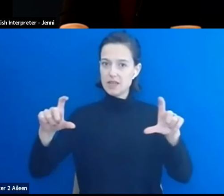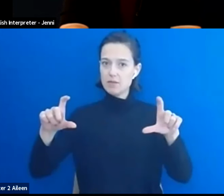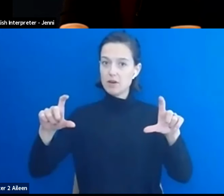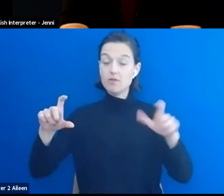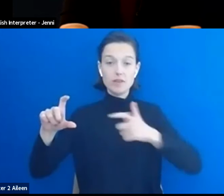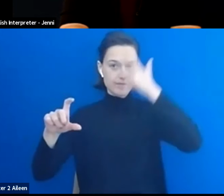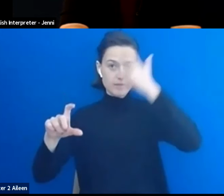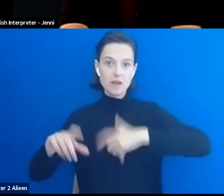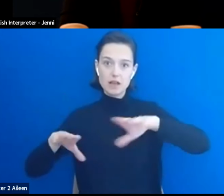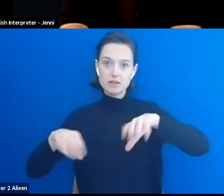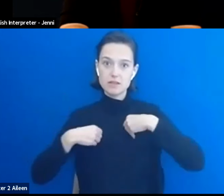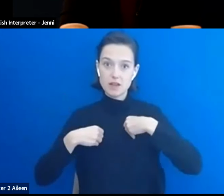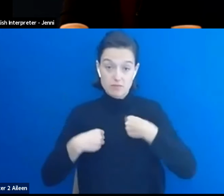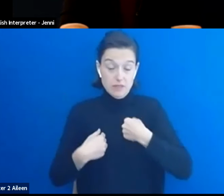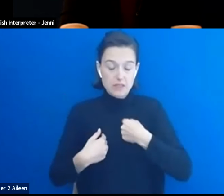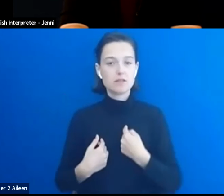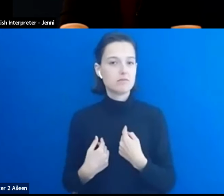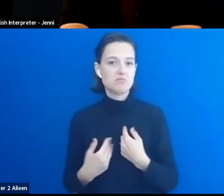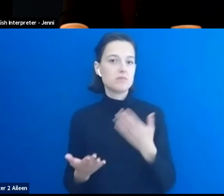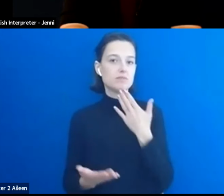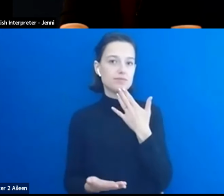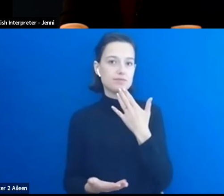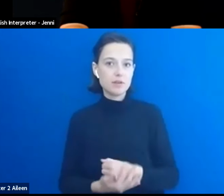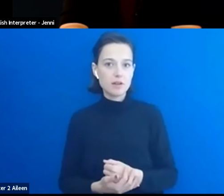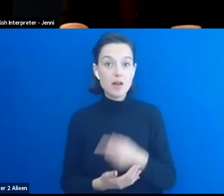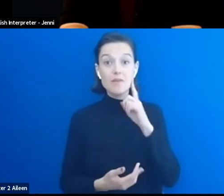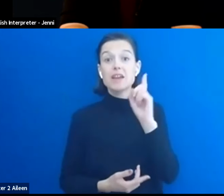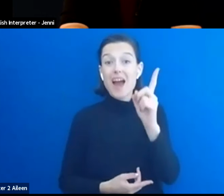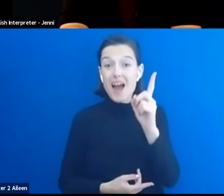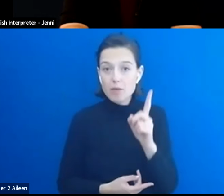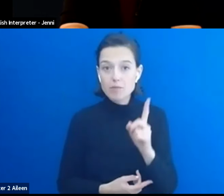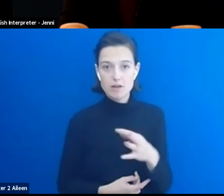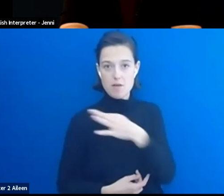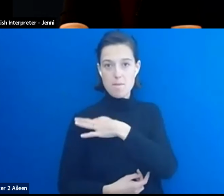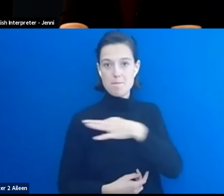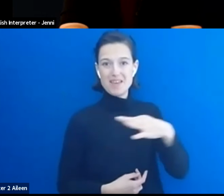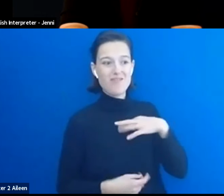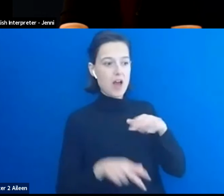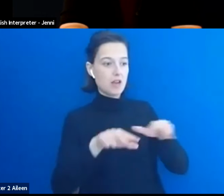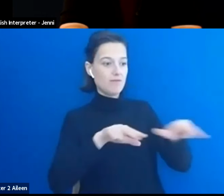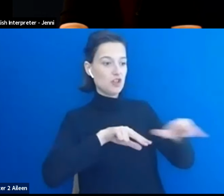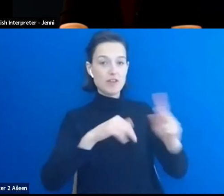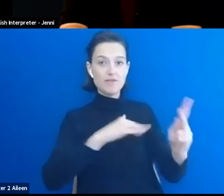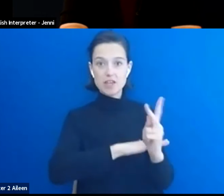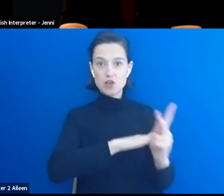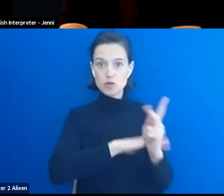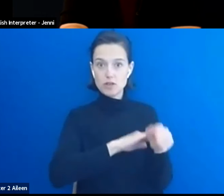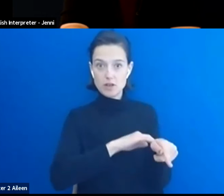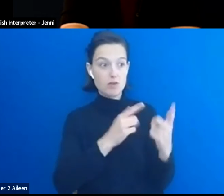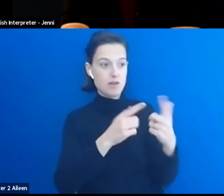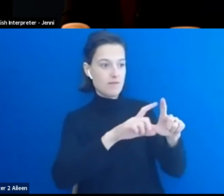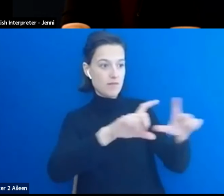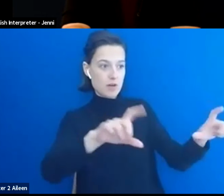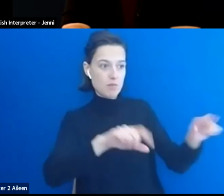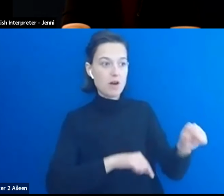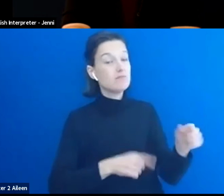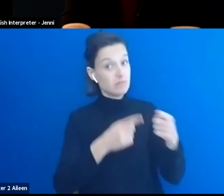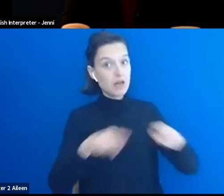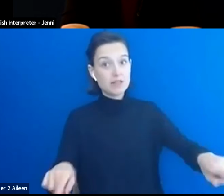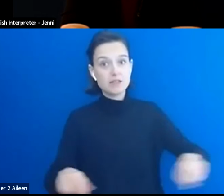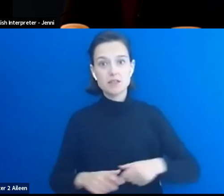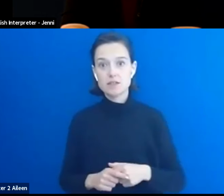macht das Ganze leicht. Bei meinen privatwirtschaftlichen Kunden sehe ich deutlich größere Probleme, denn da kommen nämlich dann Faktoren ins Spiel